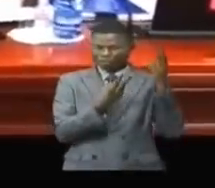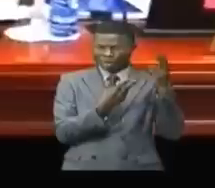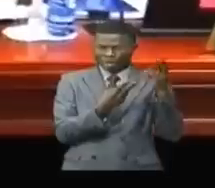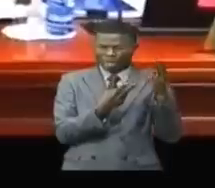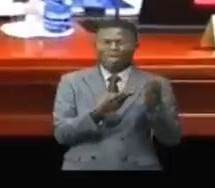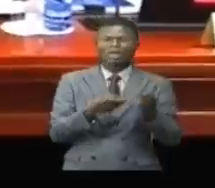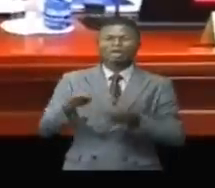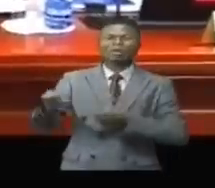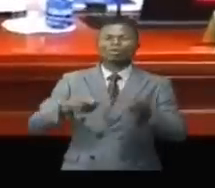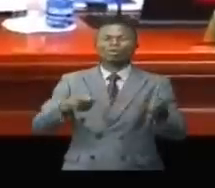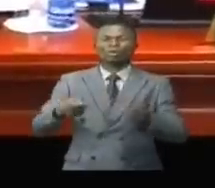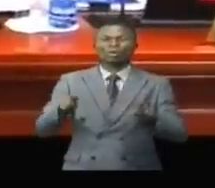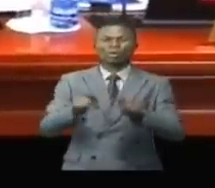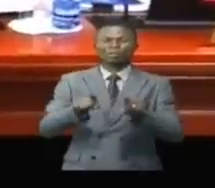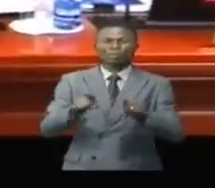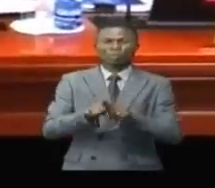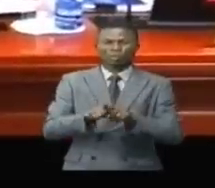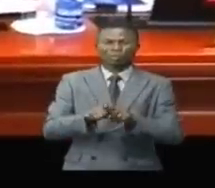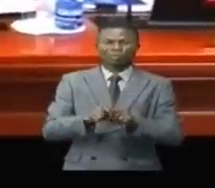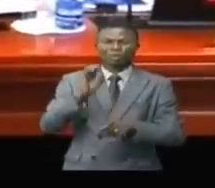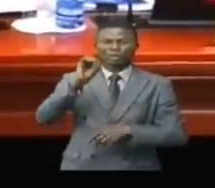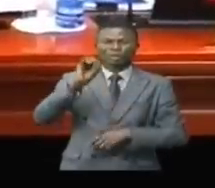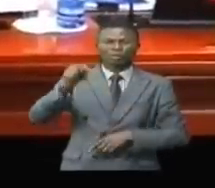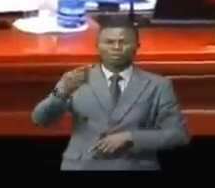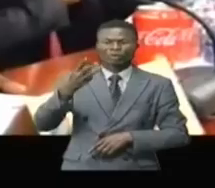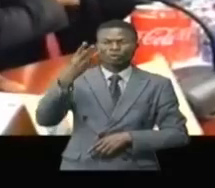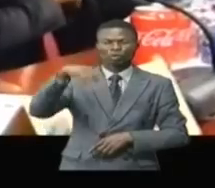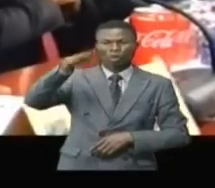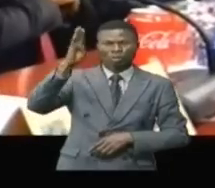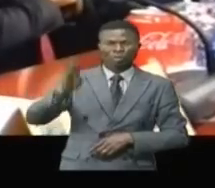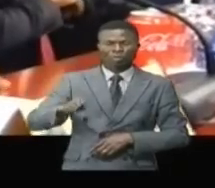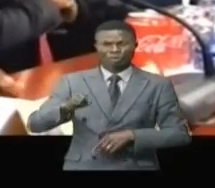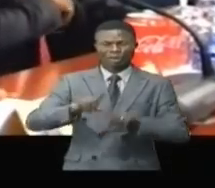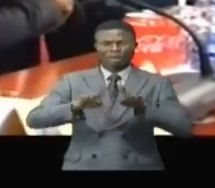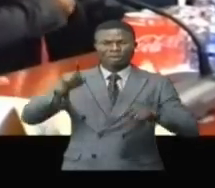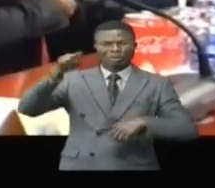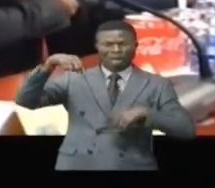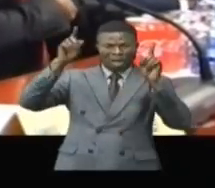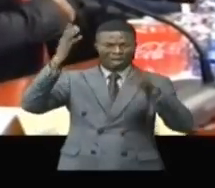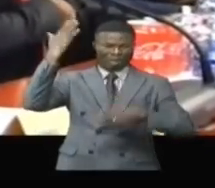officiel contre une appréciation de 0,3%